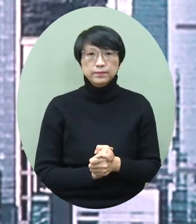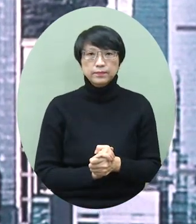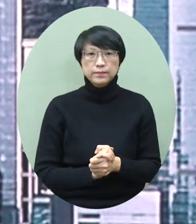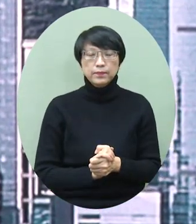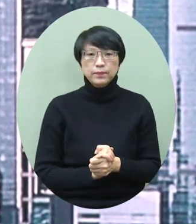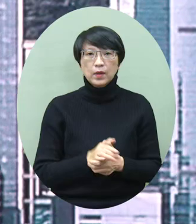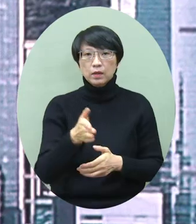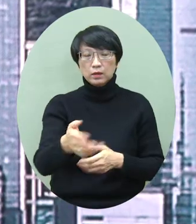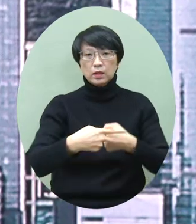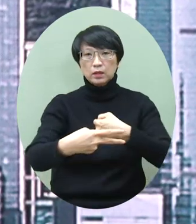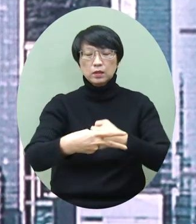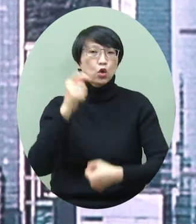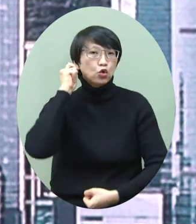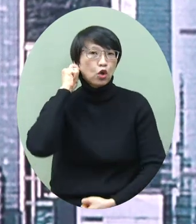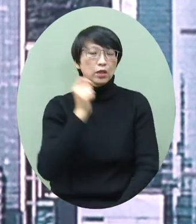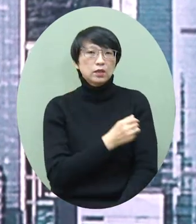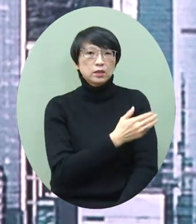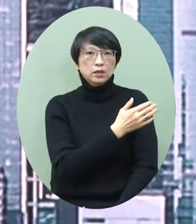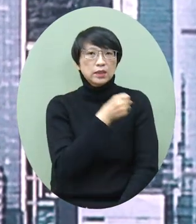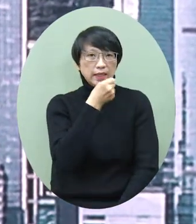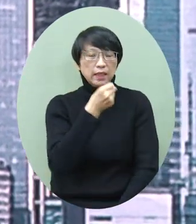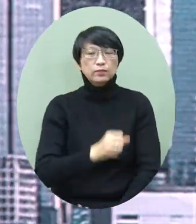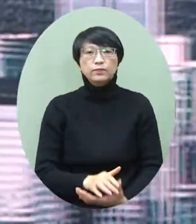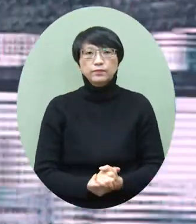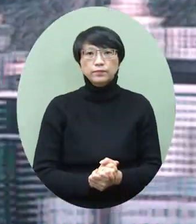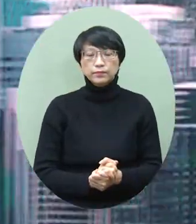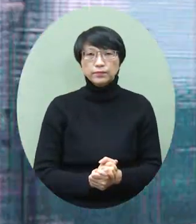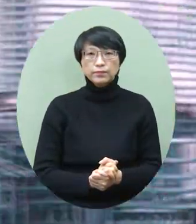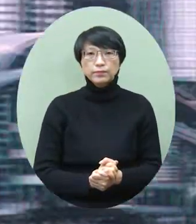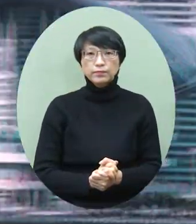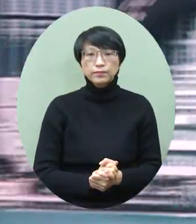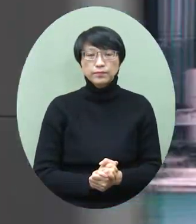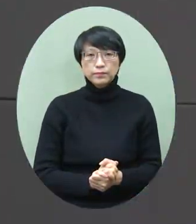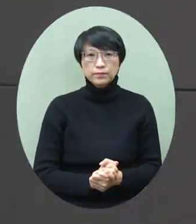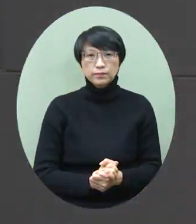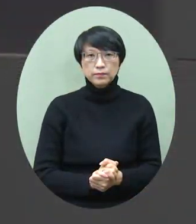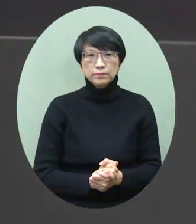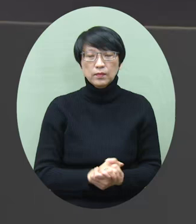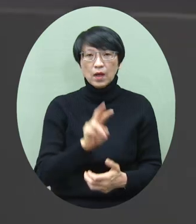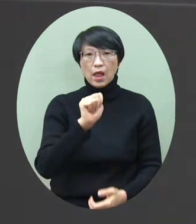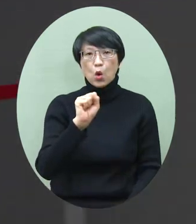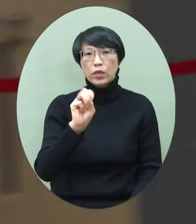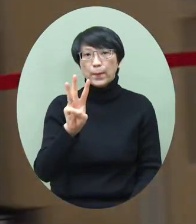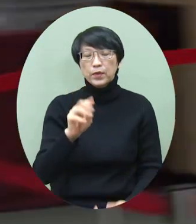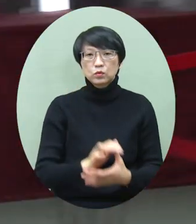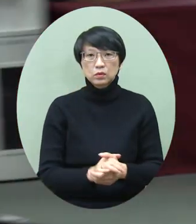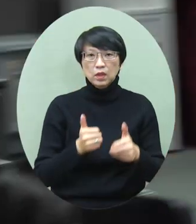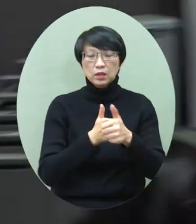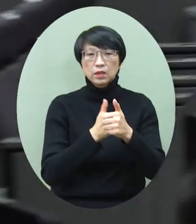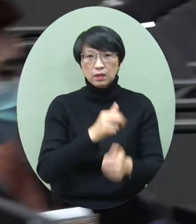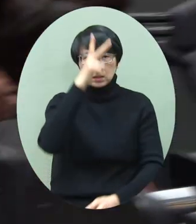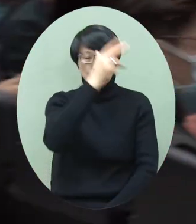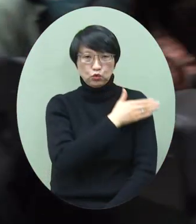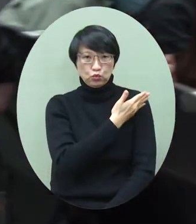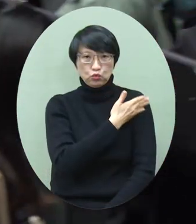行呢位女記者。 And now 想問翻跟住翻公務員，